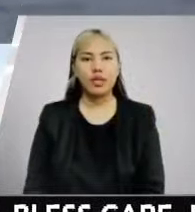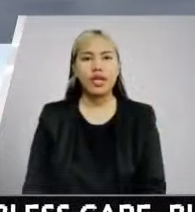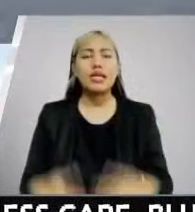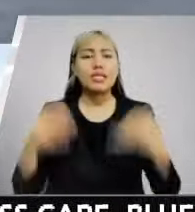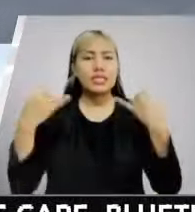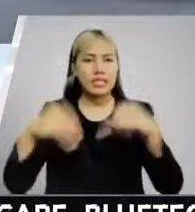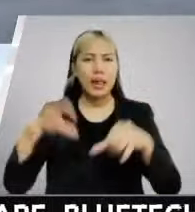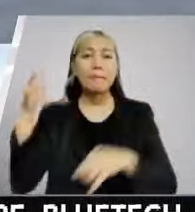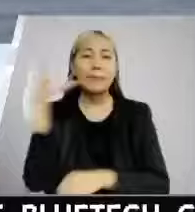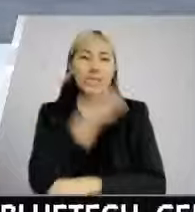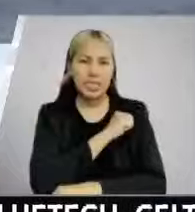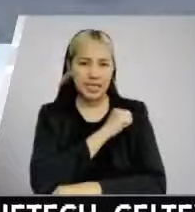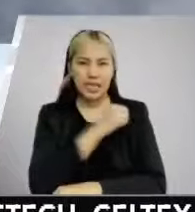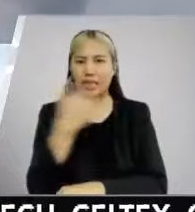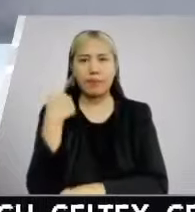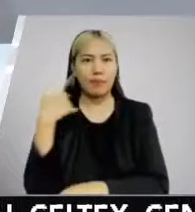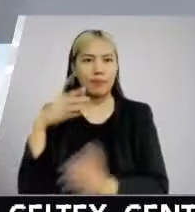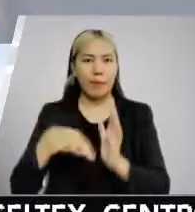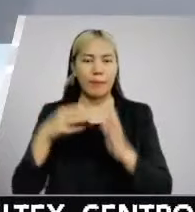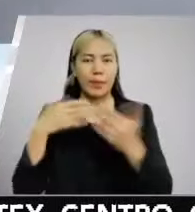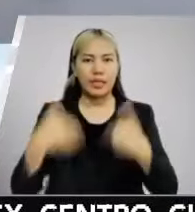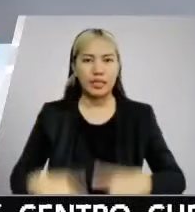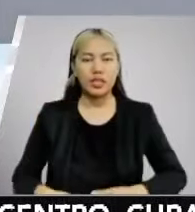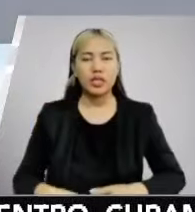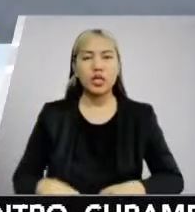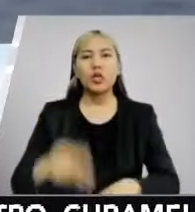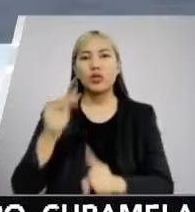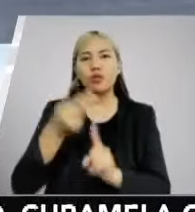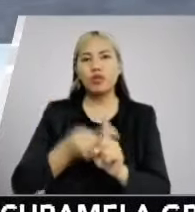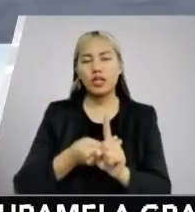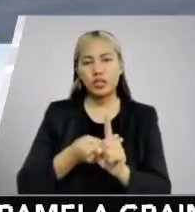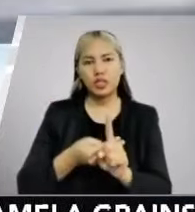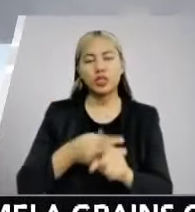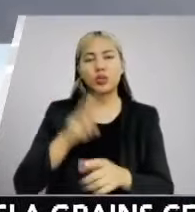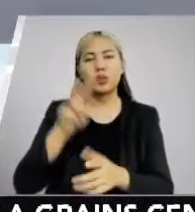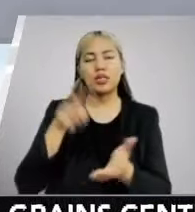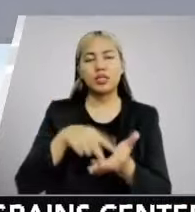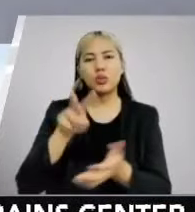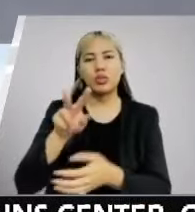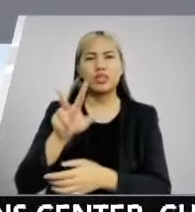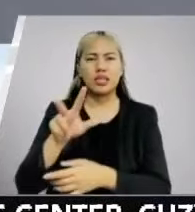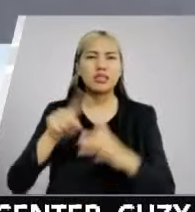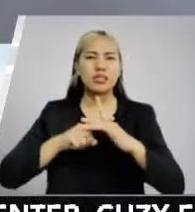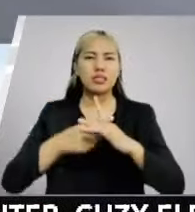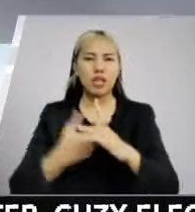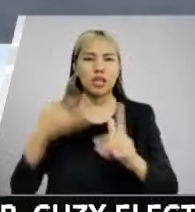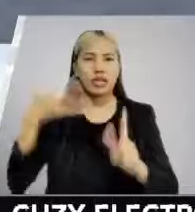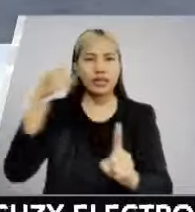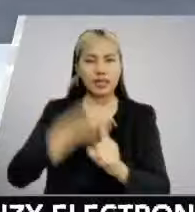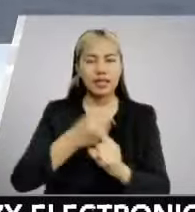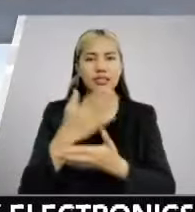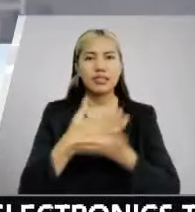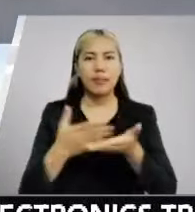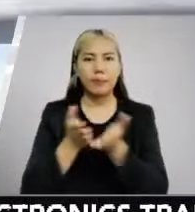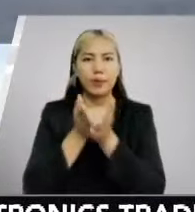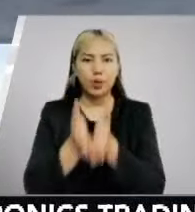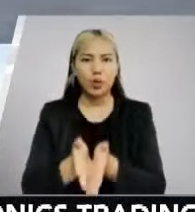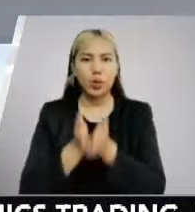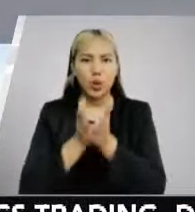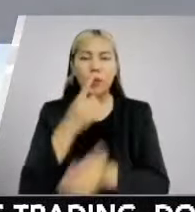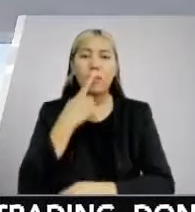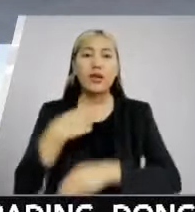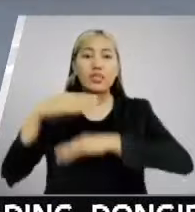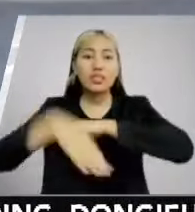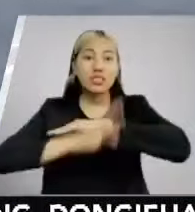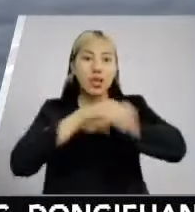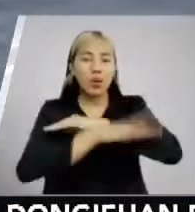gobyerno. November 2, 2023 pa, sinimula ng Houthi ang mga pag-atake sa ilang barko sa Red Sea bilang pagkondina sa gyera ng